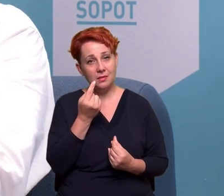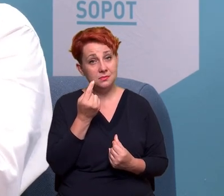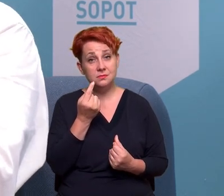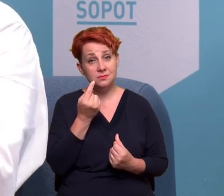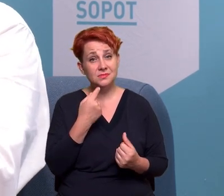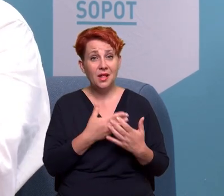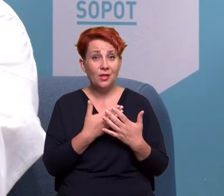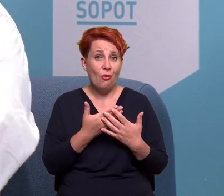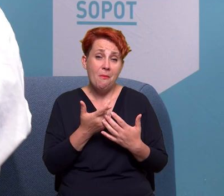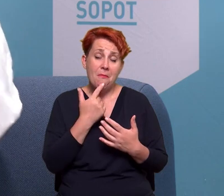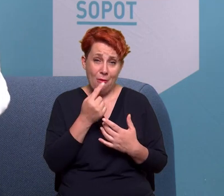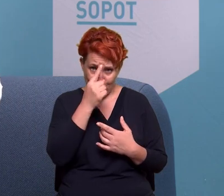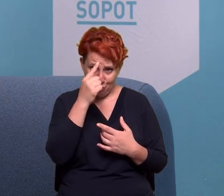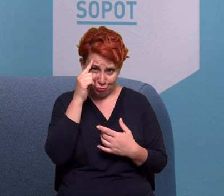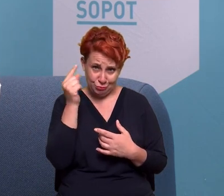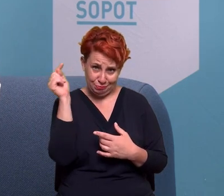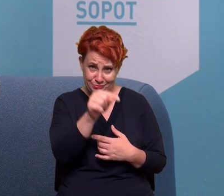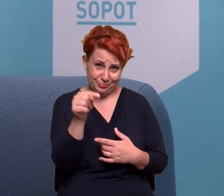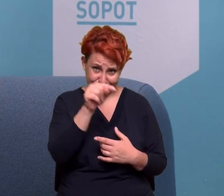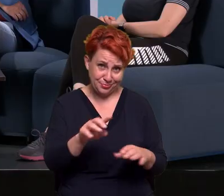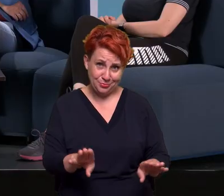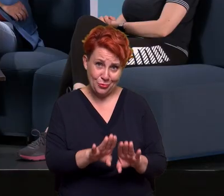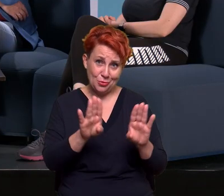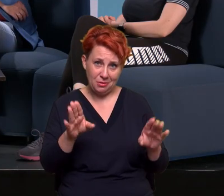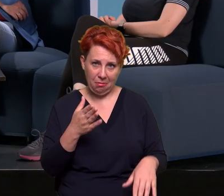dlatego tak mało ludzi chodzi do muzeów.